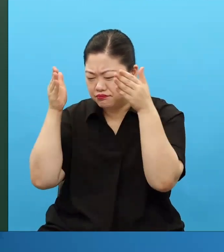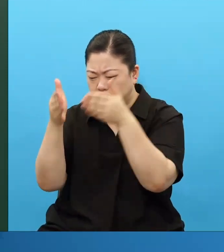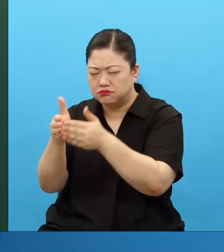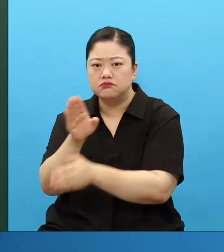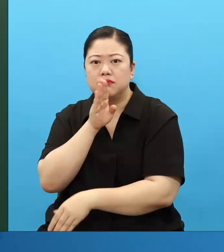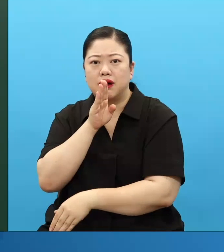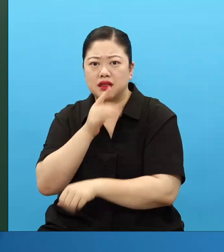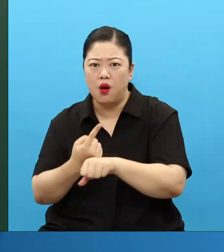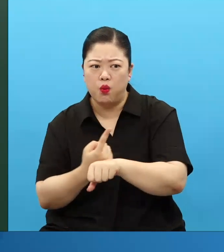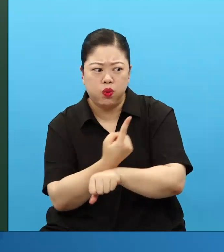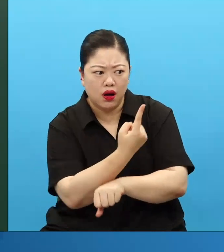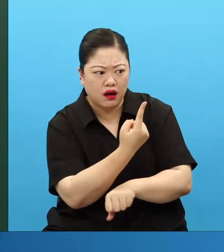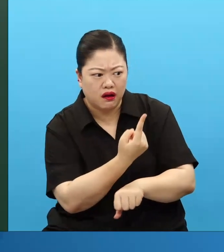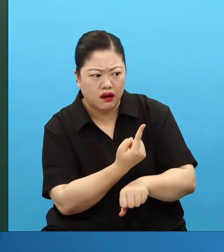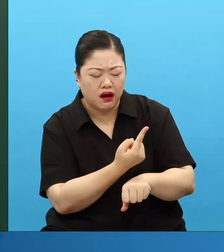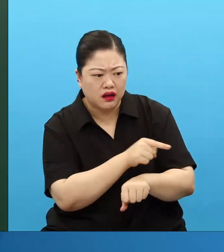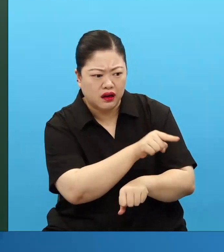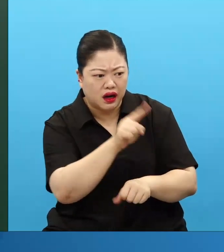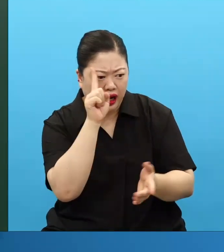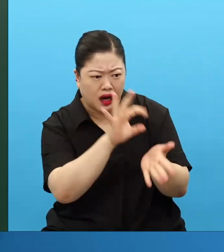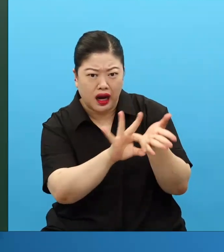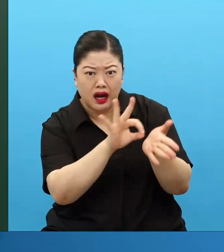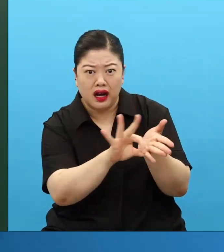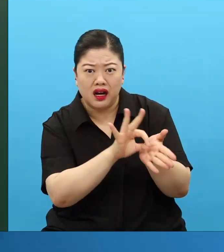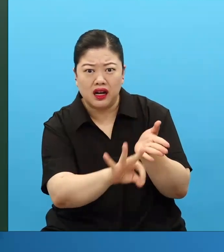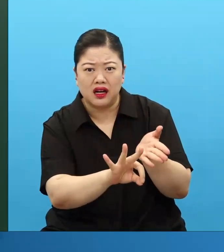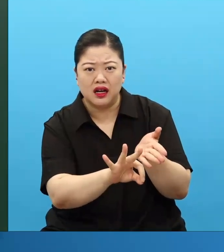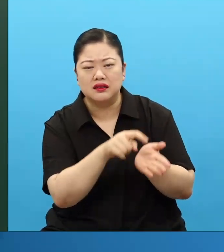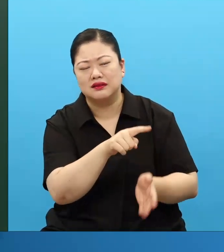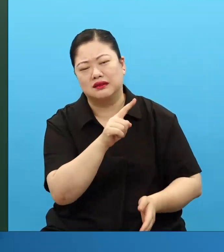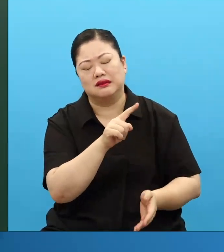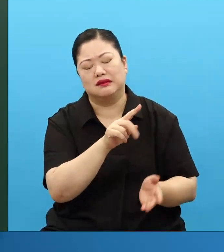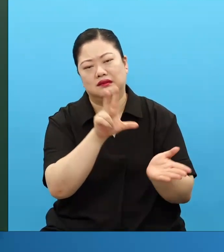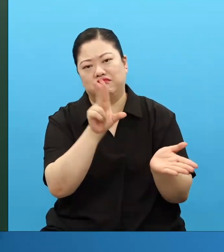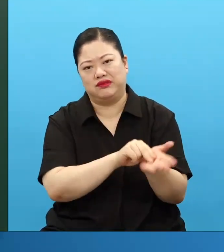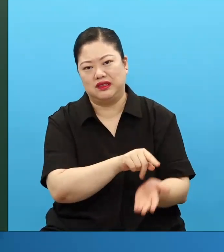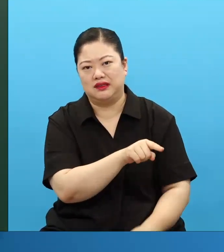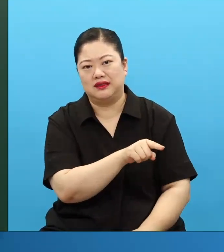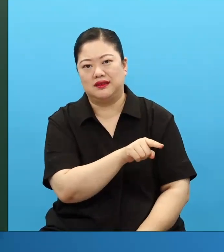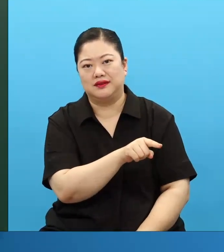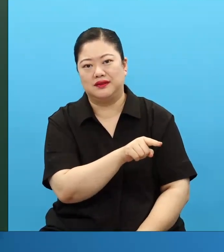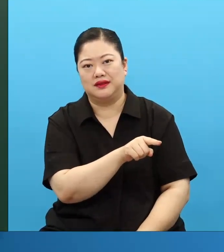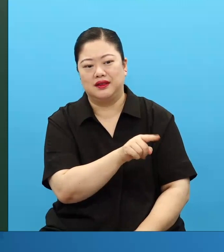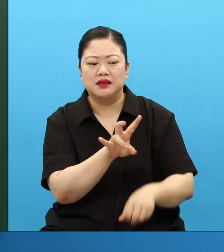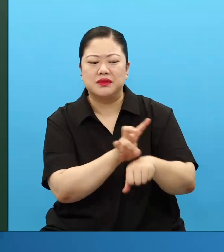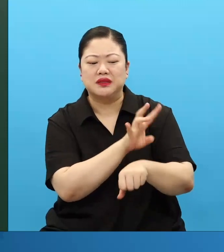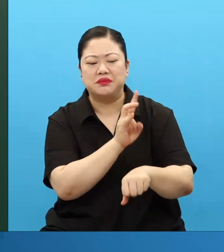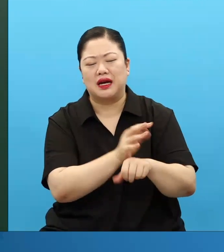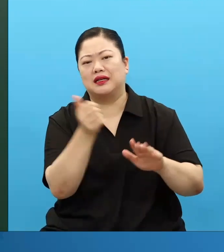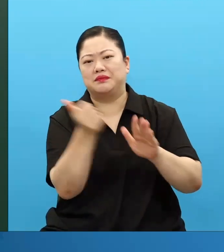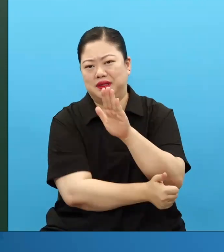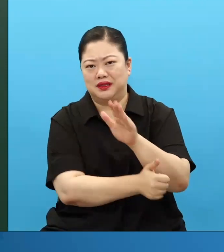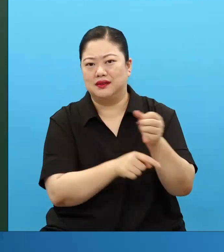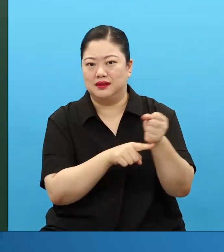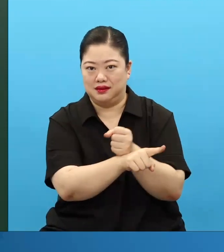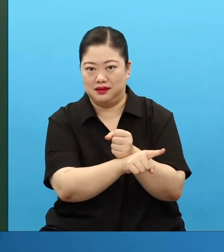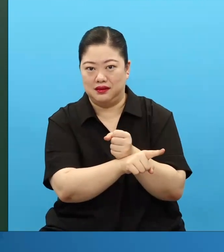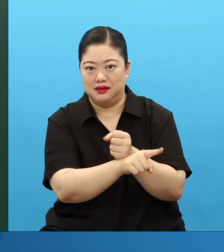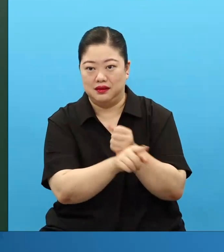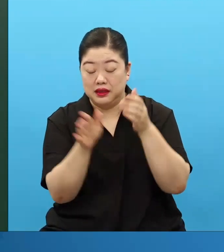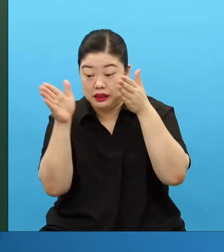교회 안에 세 가지 뜰 만드는 겁니다. It's to make the 3 courtyards inside the church. 이제 만들려고 하니까